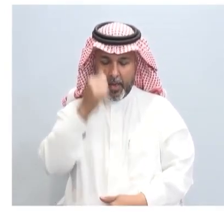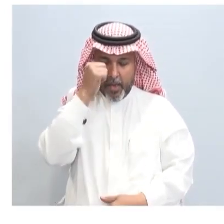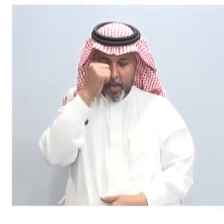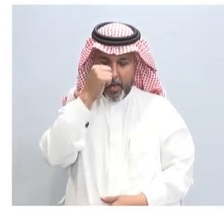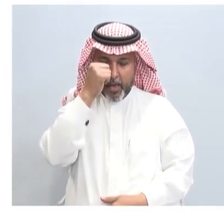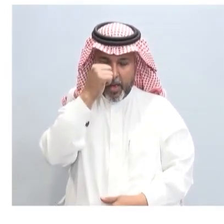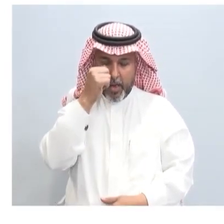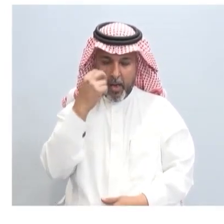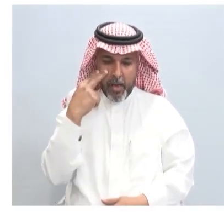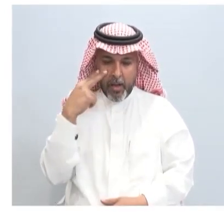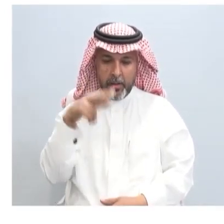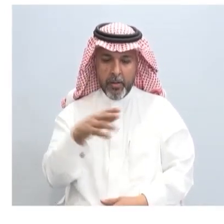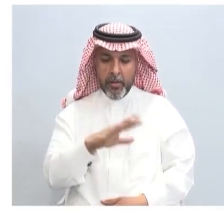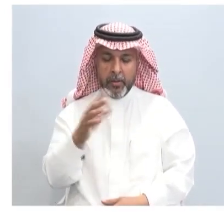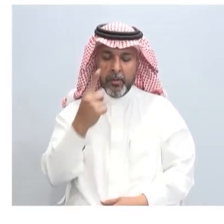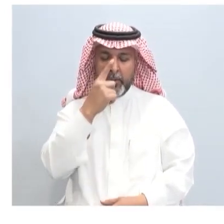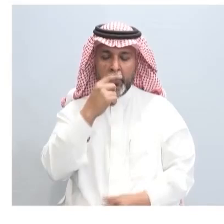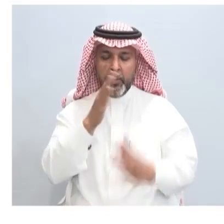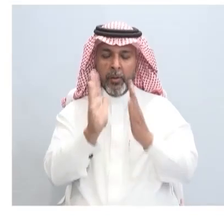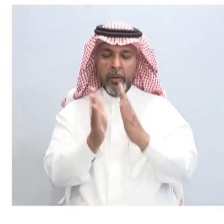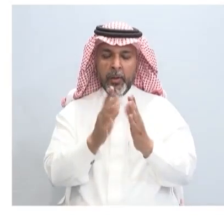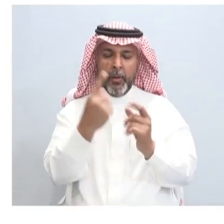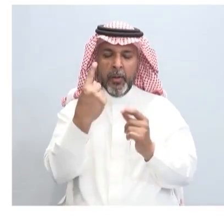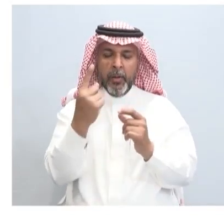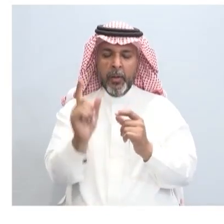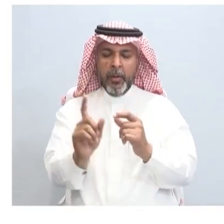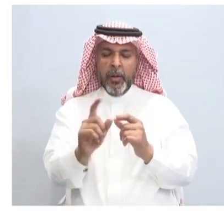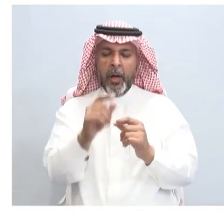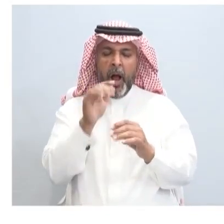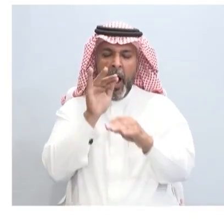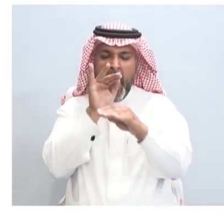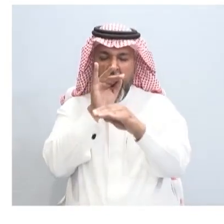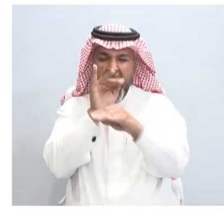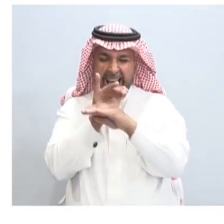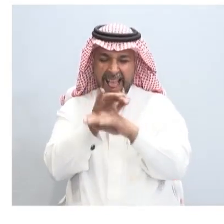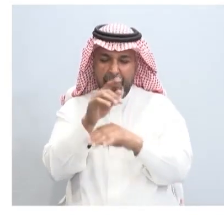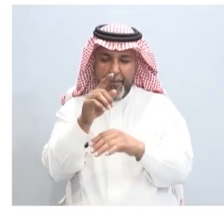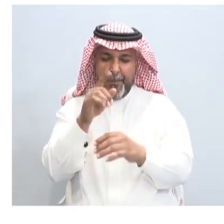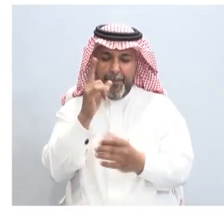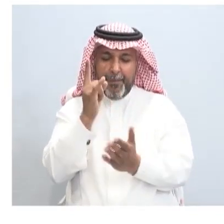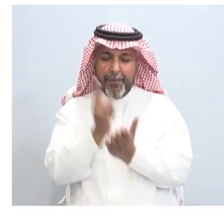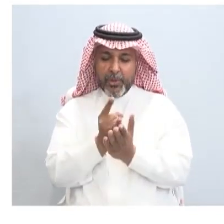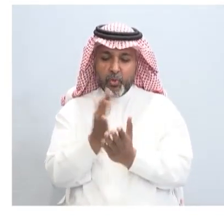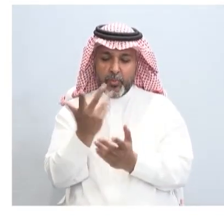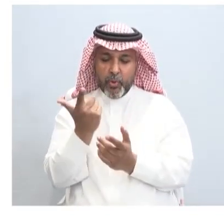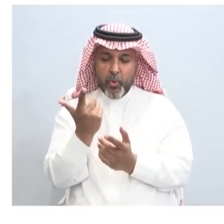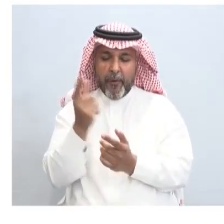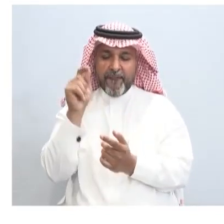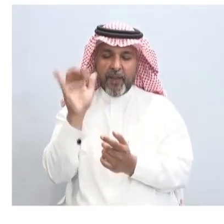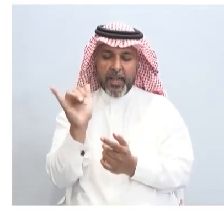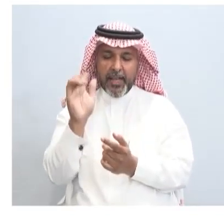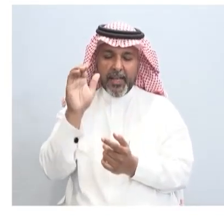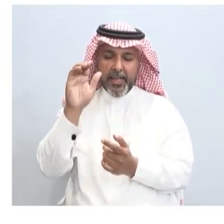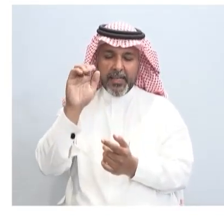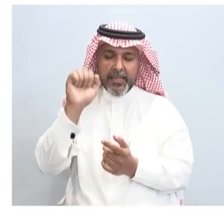بينما في هذه الحاله قاللك والله ترى فيصل هو الرئيس ما اعطاني الا خيار واحد ومحمد هو النائب